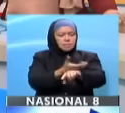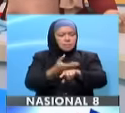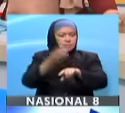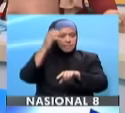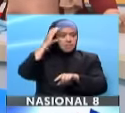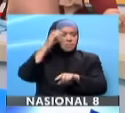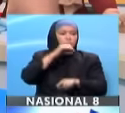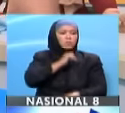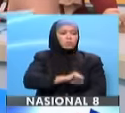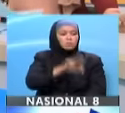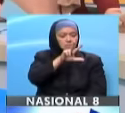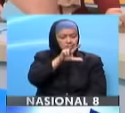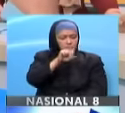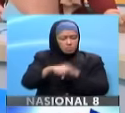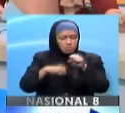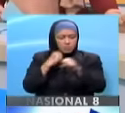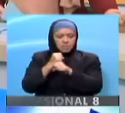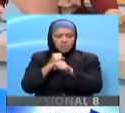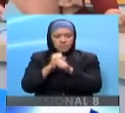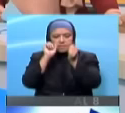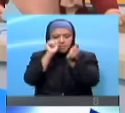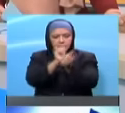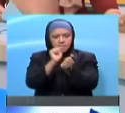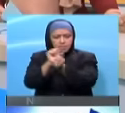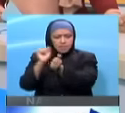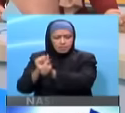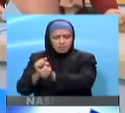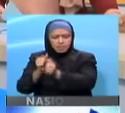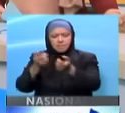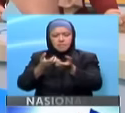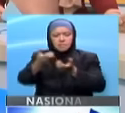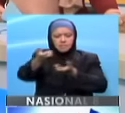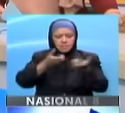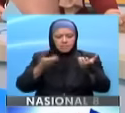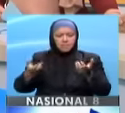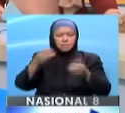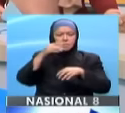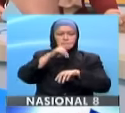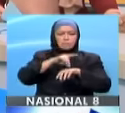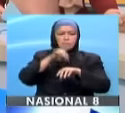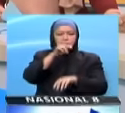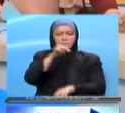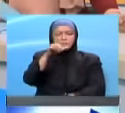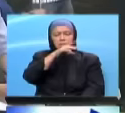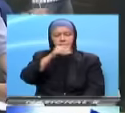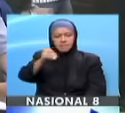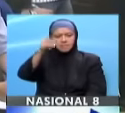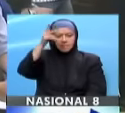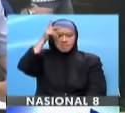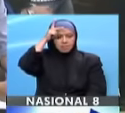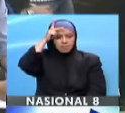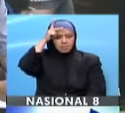30 tahun ditahan dalam serbuan berasingan di Ibu Negara dan Kelantan.